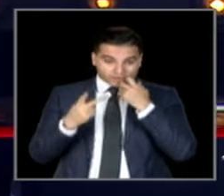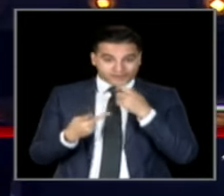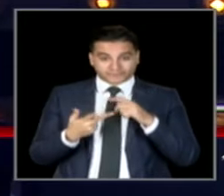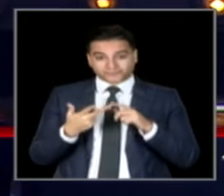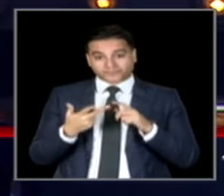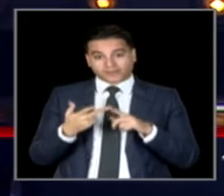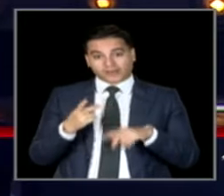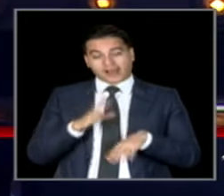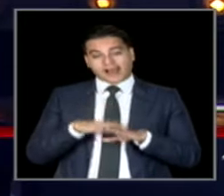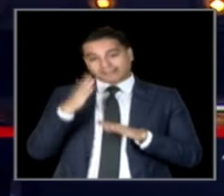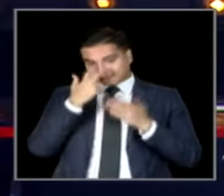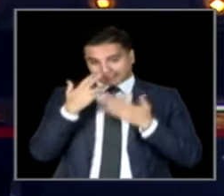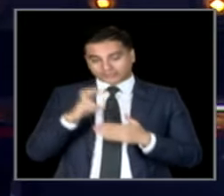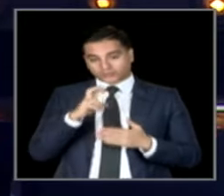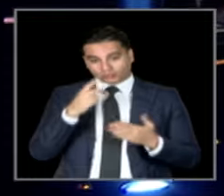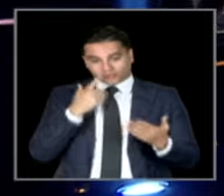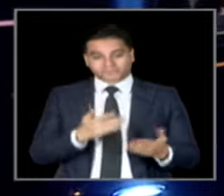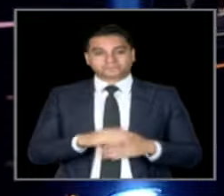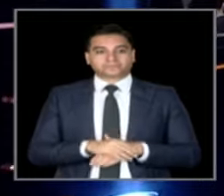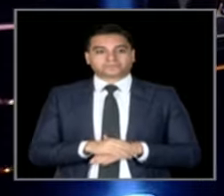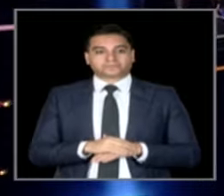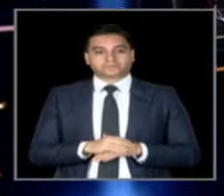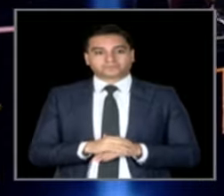التاريخ. تاريخ، والسؤال هو: